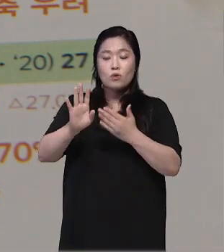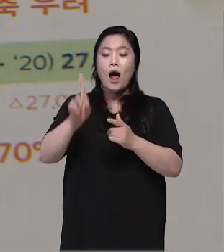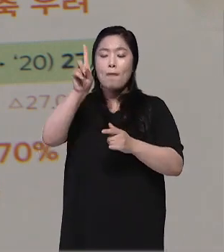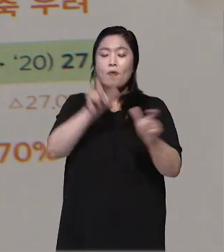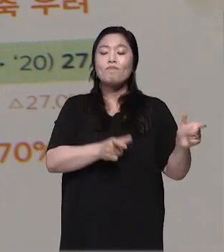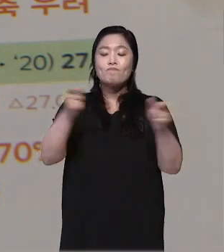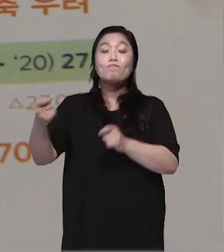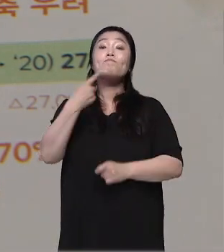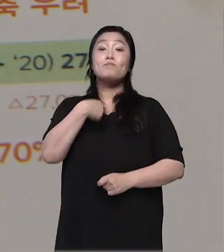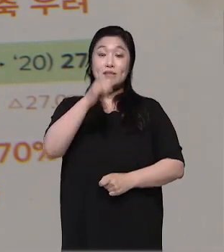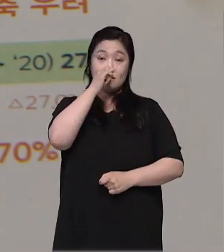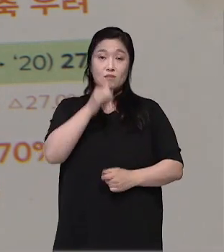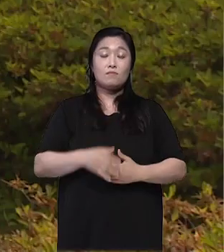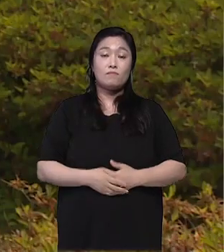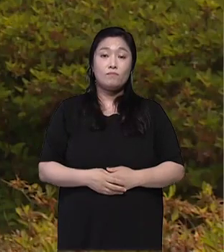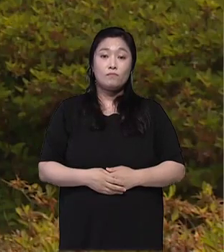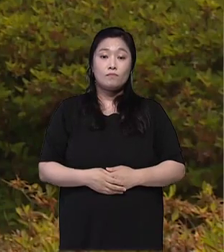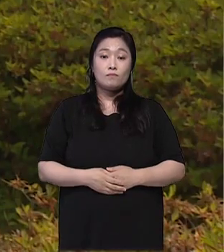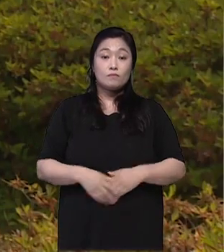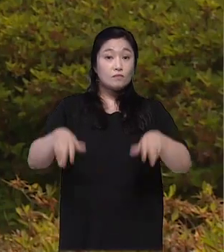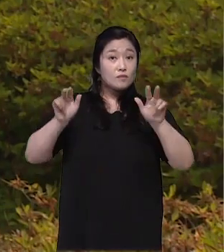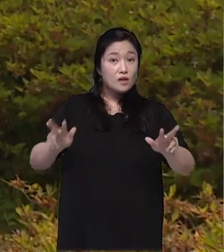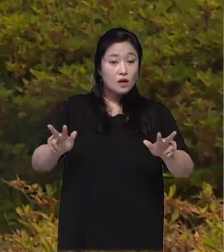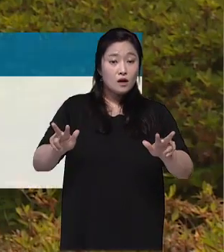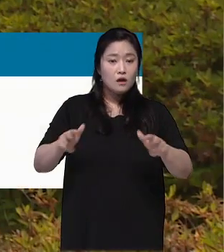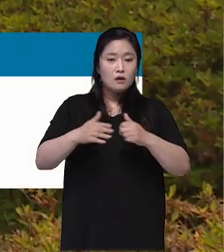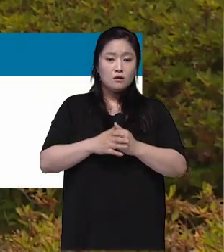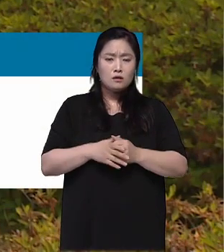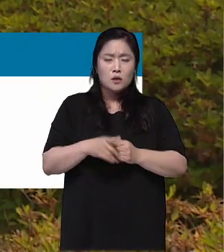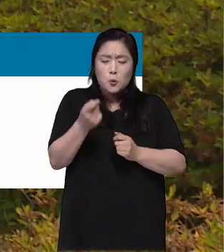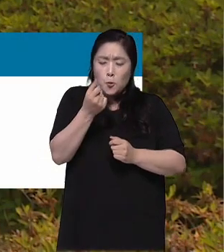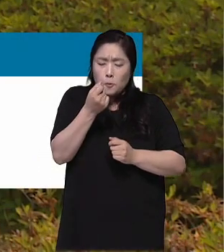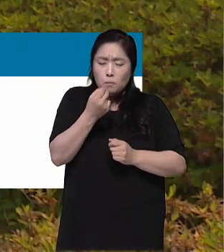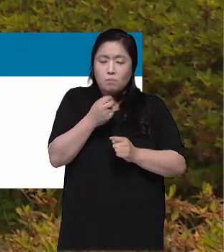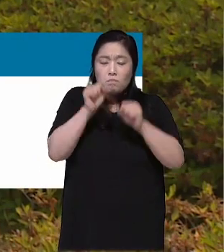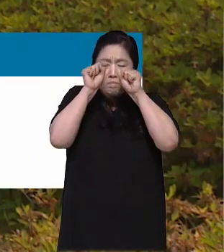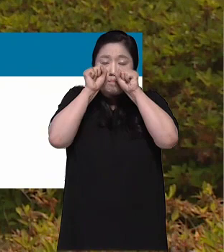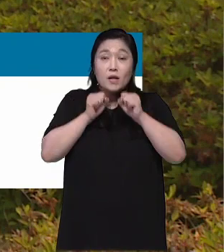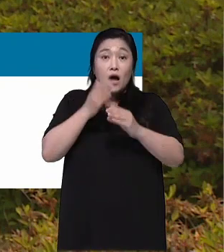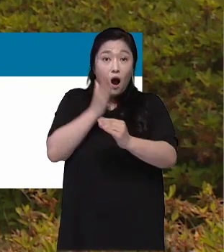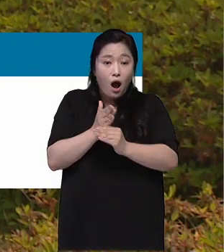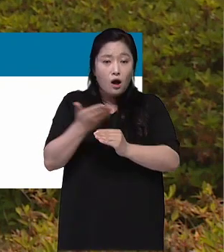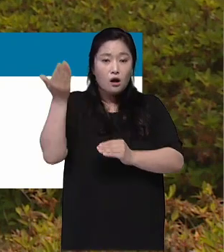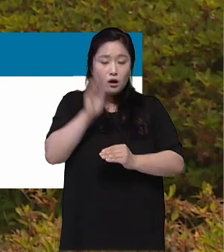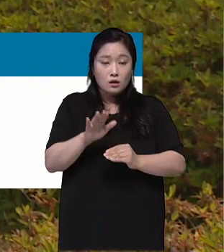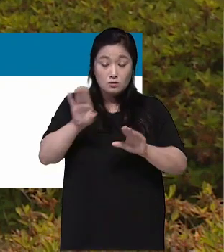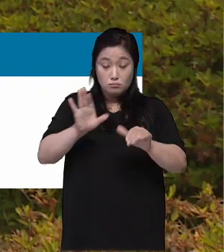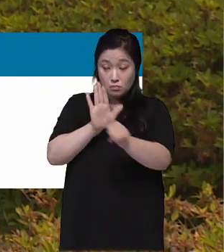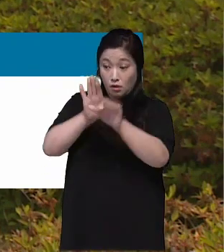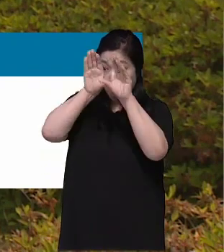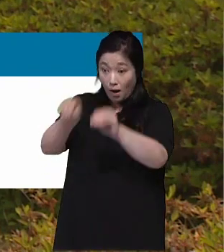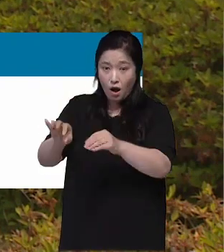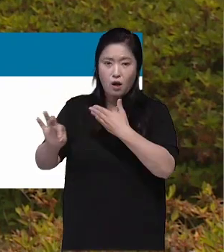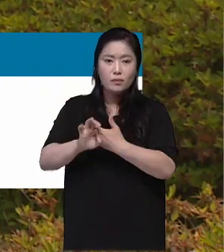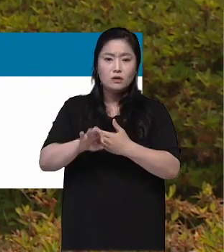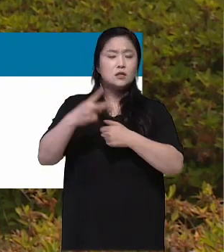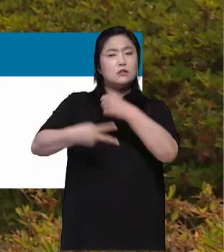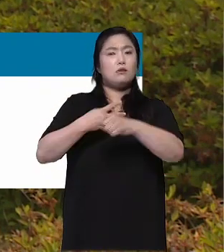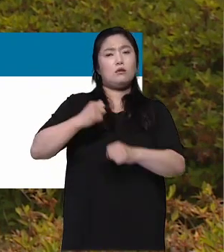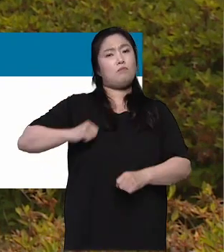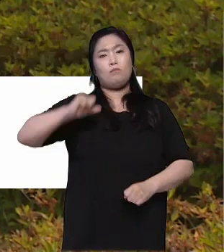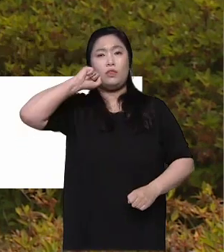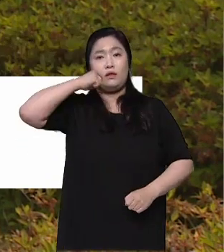차례 연장됐습니다. 지금 이제 겨우 희망의 싹이 돋아나고 있는데 지원이 중단돼 버리면 2년 못